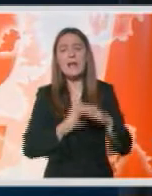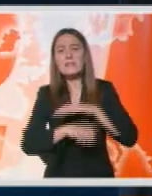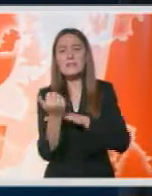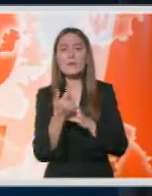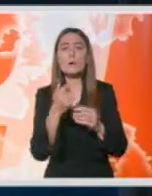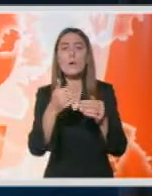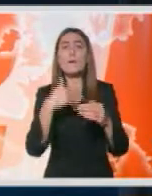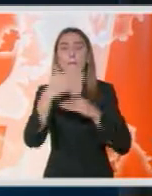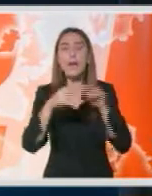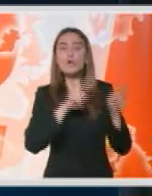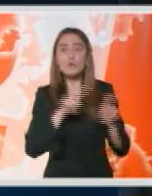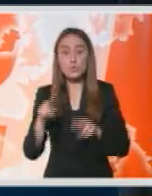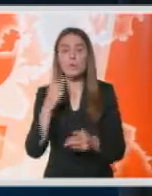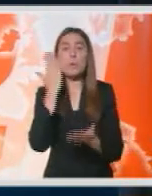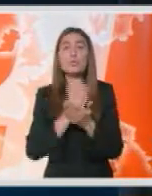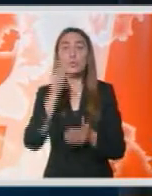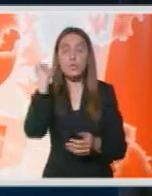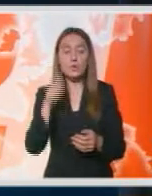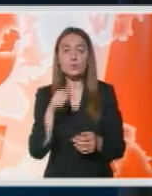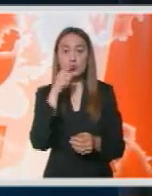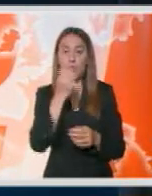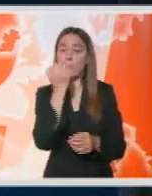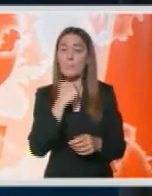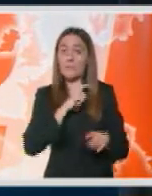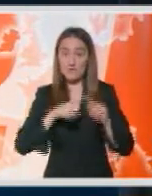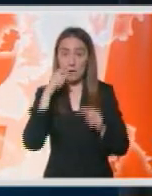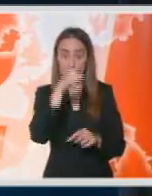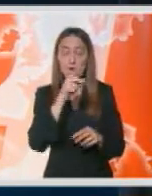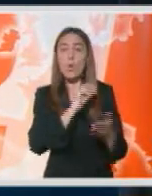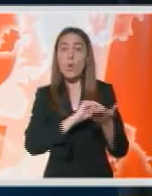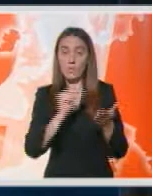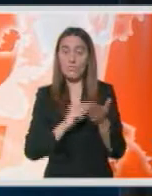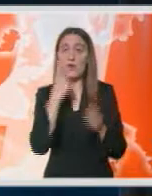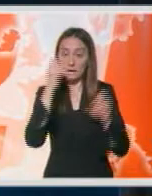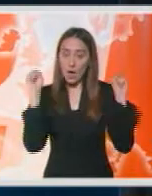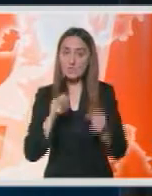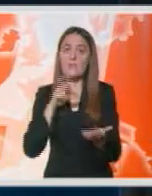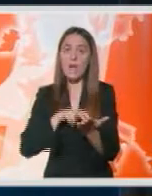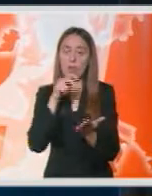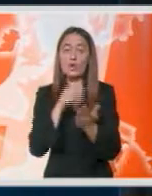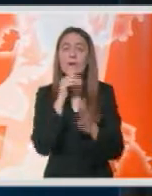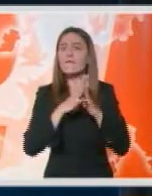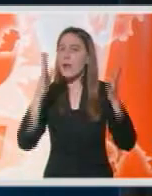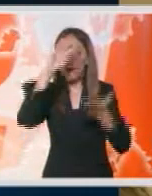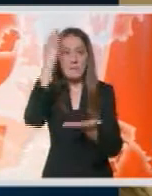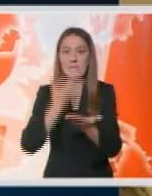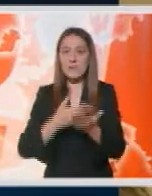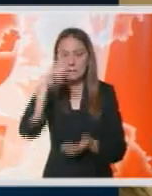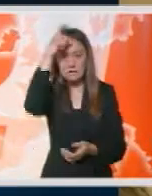sud, odnosno da i budu osuđeni. Upravo zbog toga ovaj ugovor predstavlja jedan ozbiljan korak i veliko priznanje